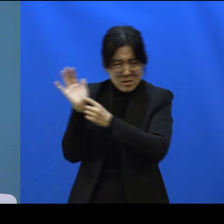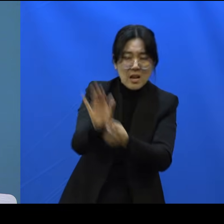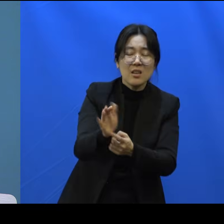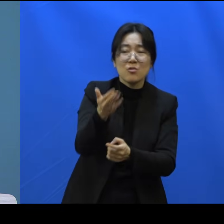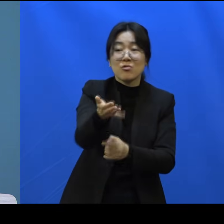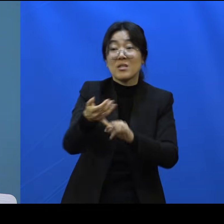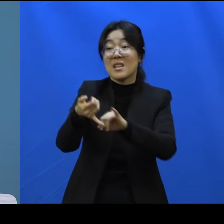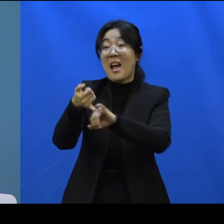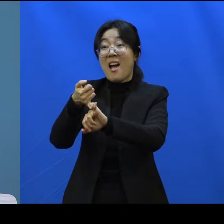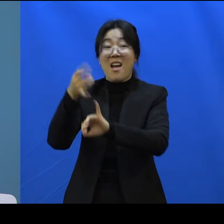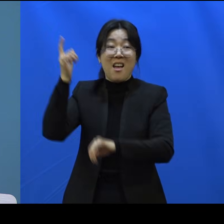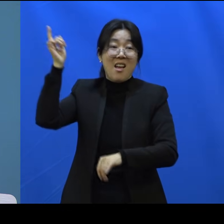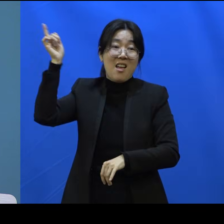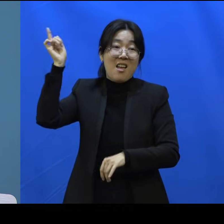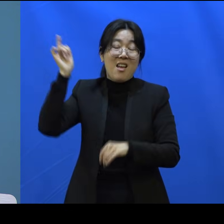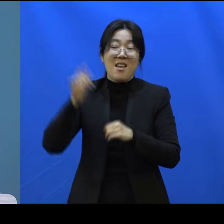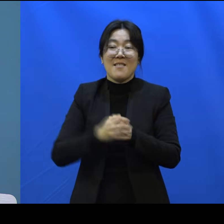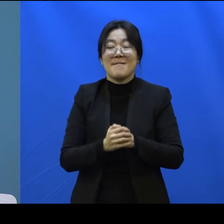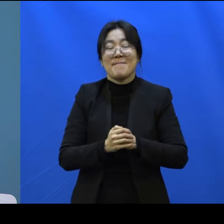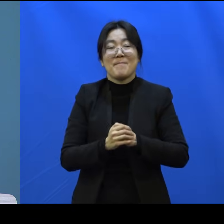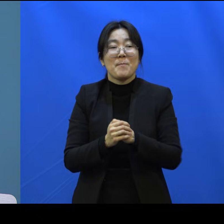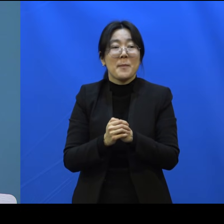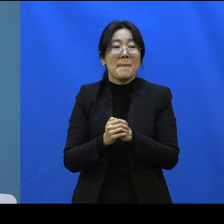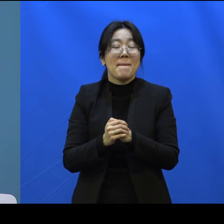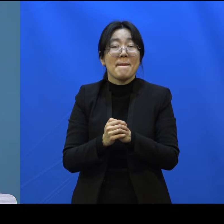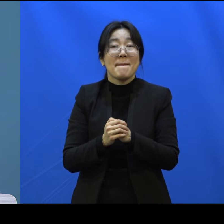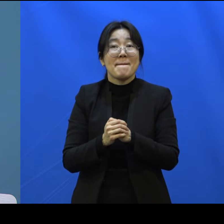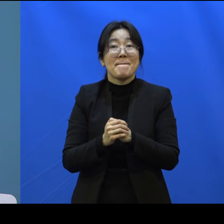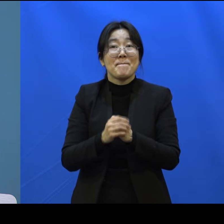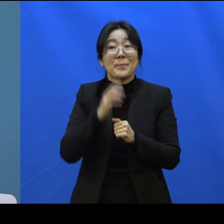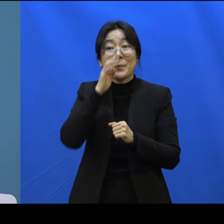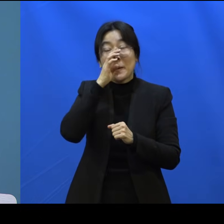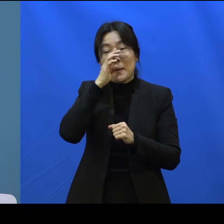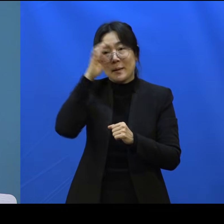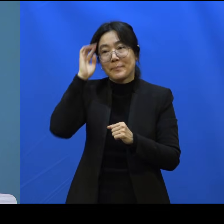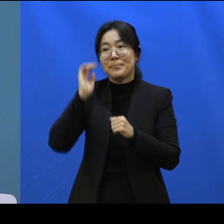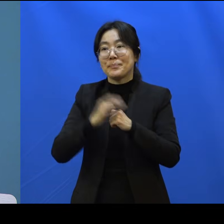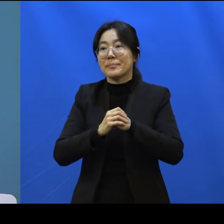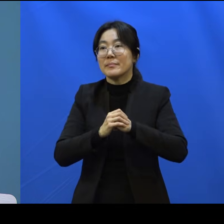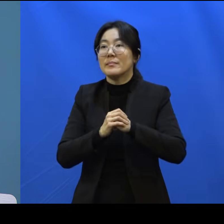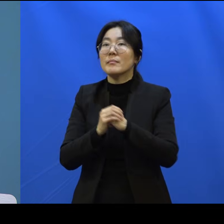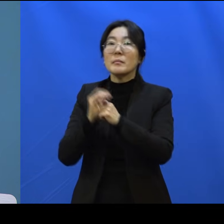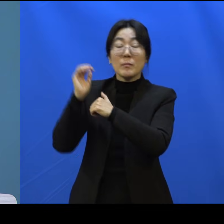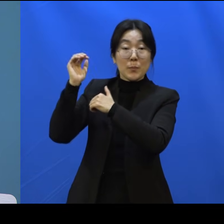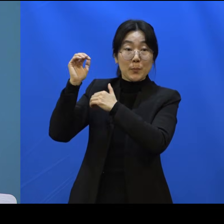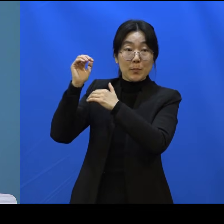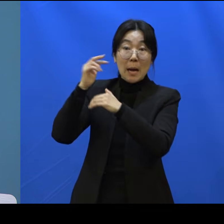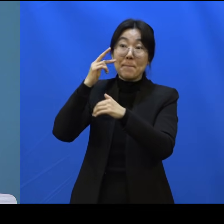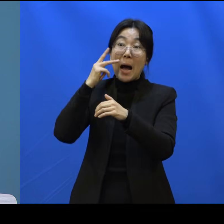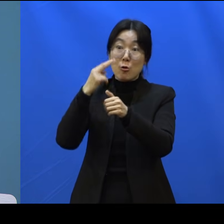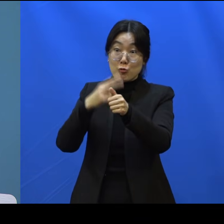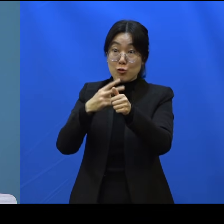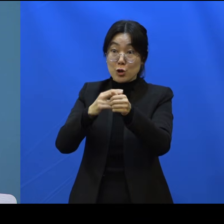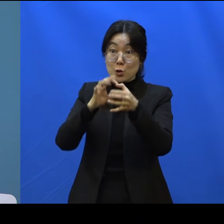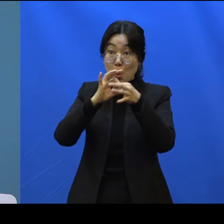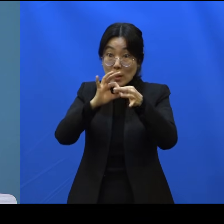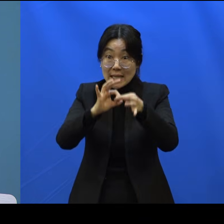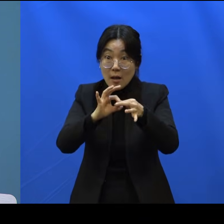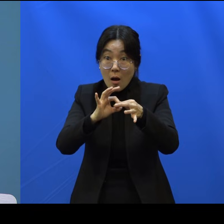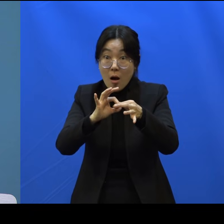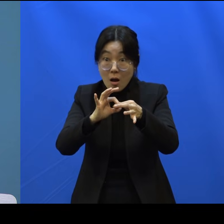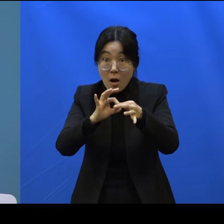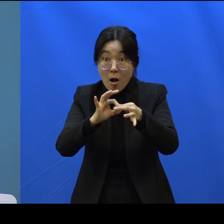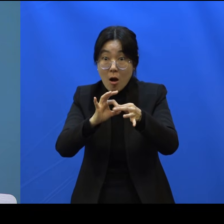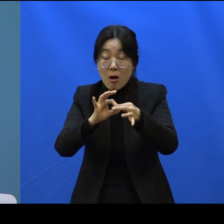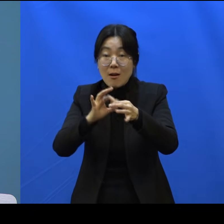약한 가운데 하나님의 능력이 머물러 있다는 거예요. 하나님은 바울을 통해 하나님 당신을 드러내기를 원하셨어요.